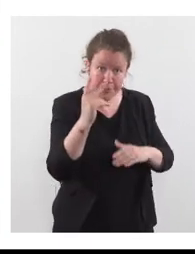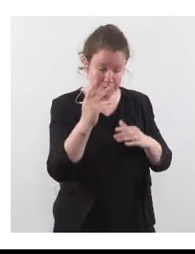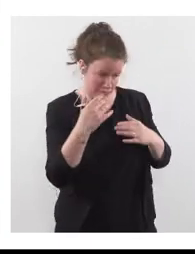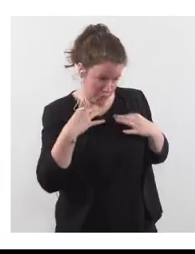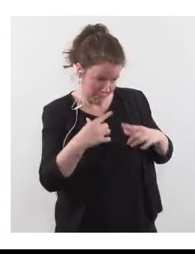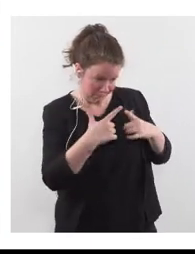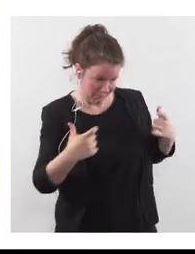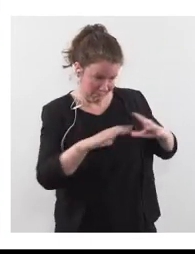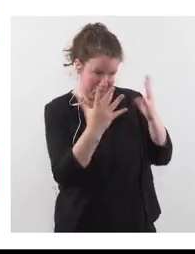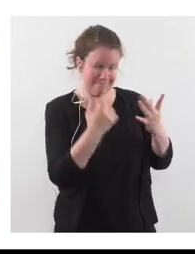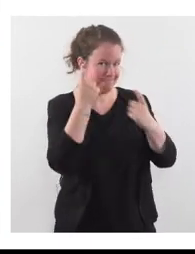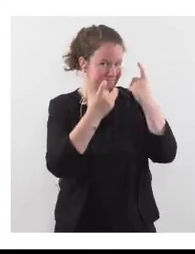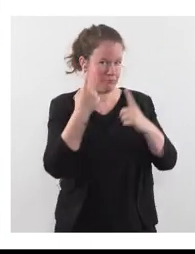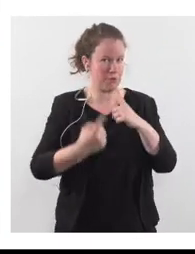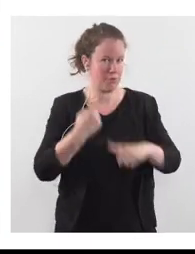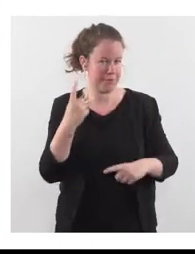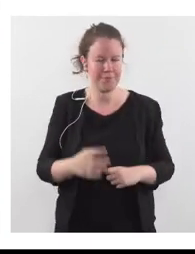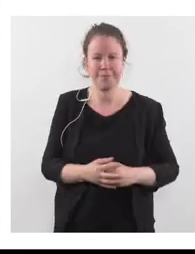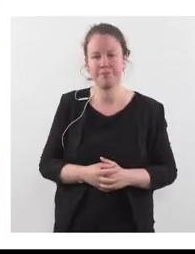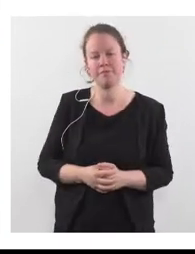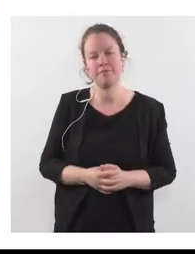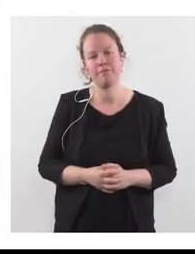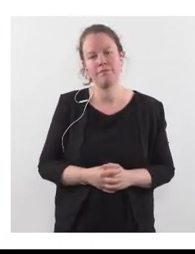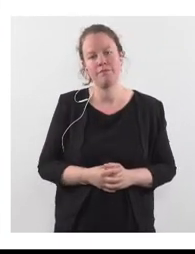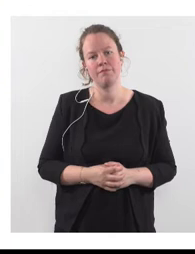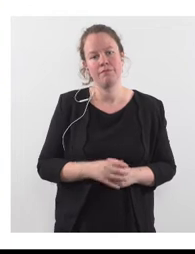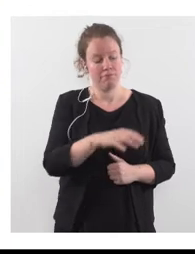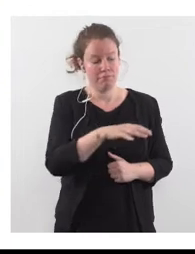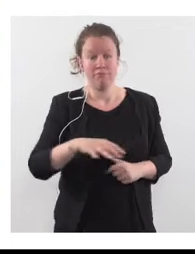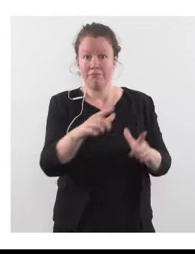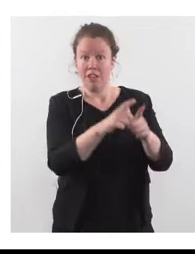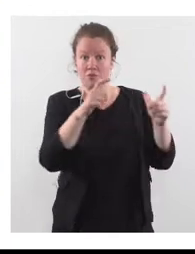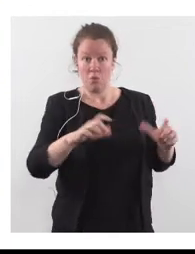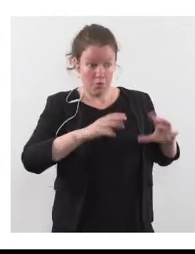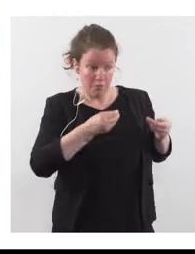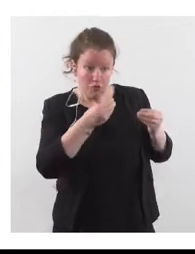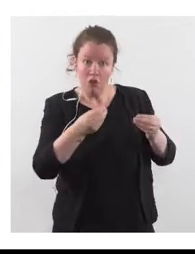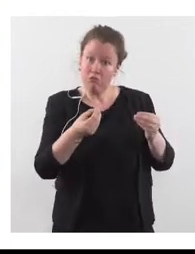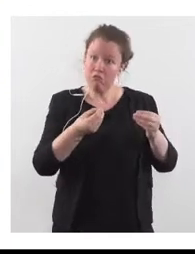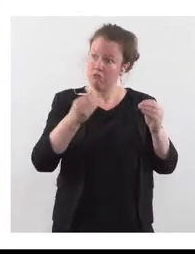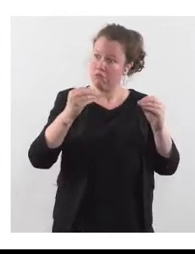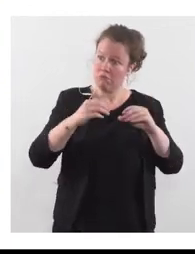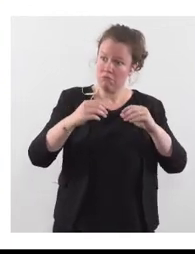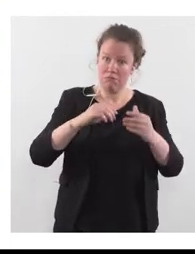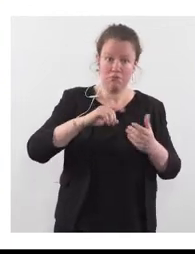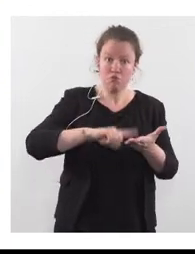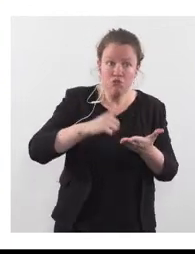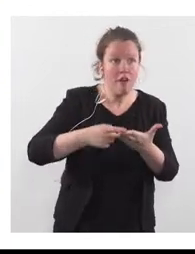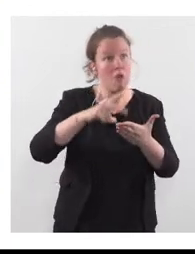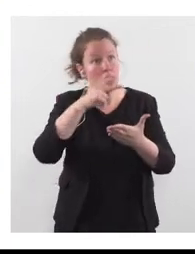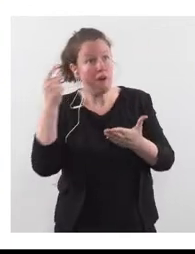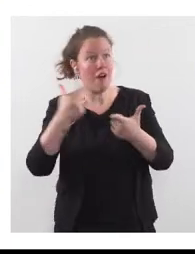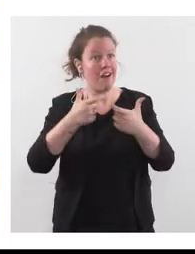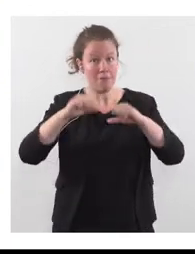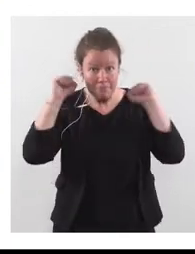souligneront d'ailleurs l'importance de cette capacité d'action de nos institutions. Claire Hazenfraz, qui est très investie sur ce projet à